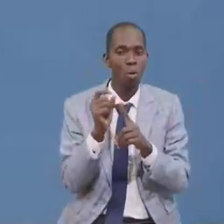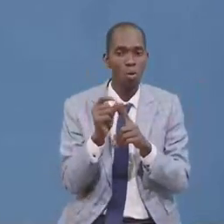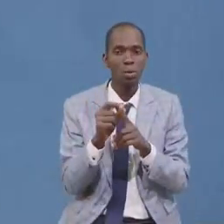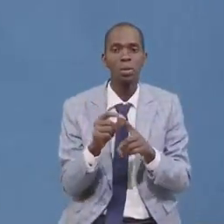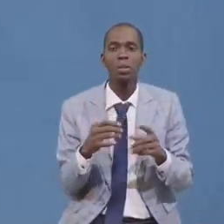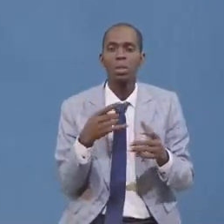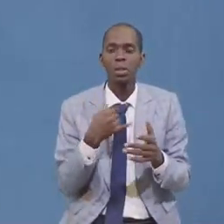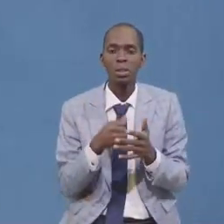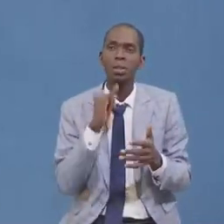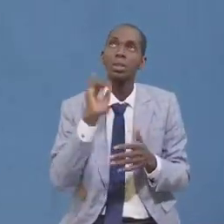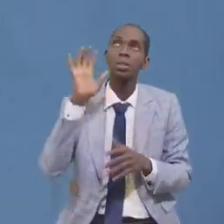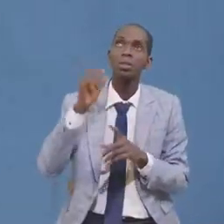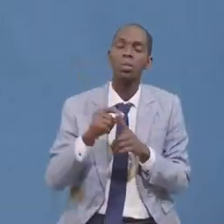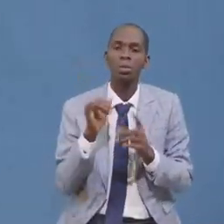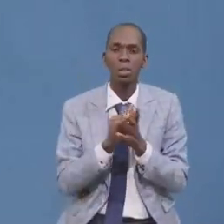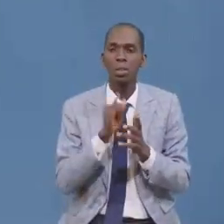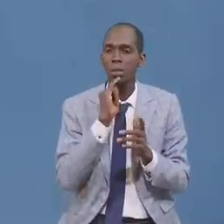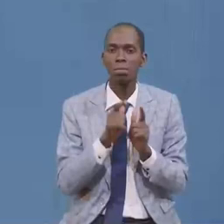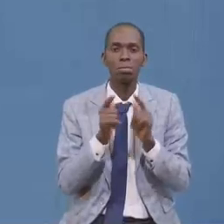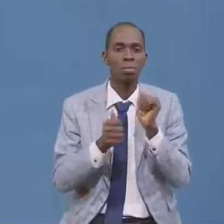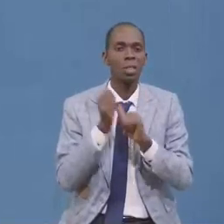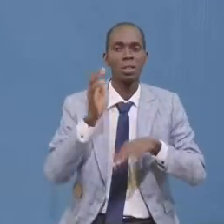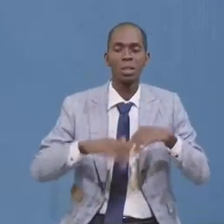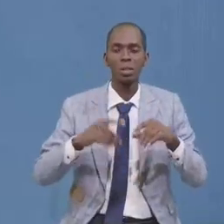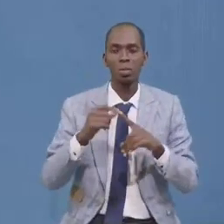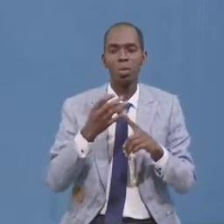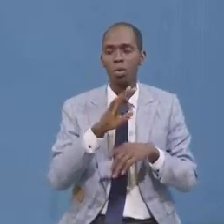La parole plus grande que toute parole des hommes.